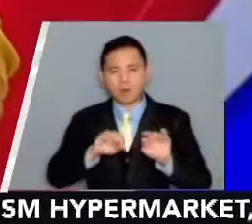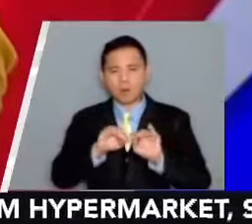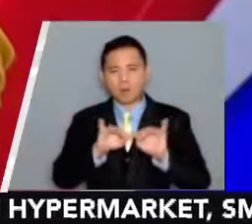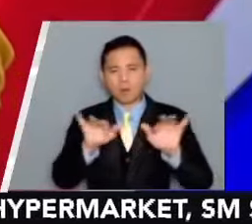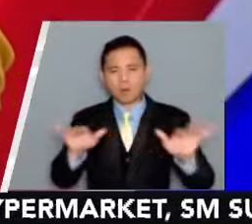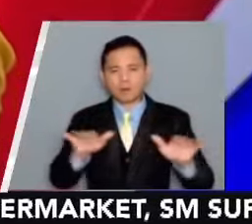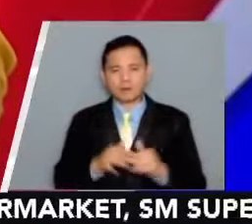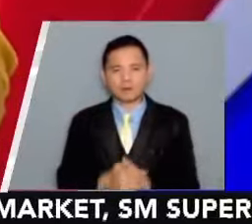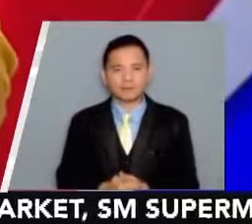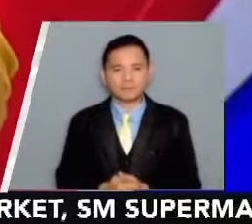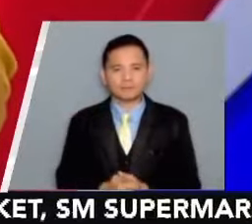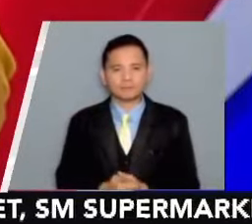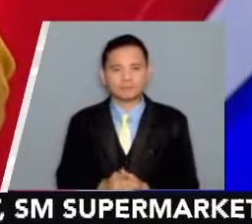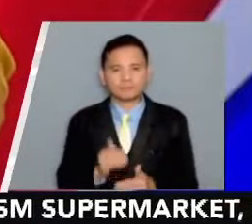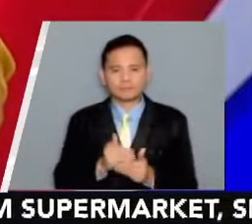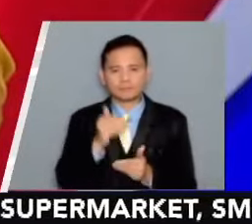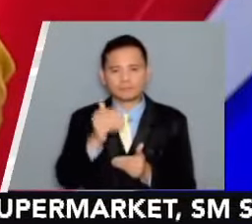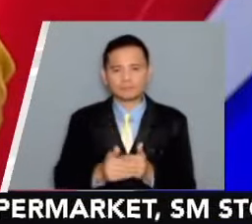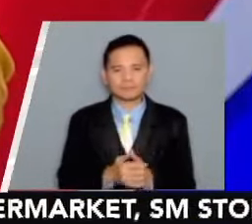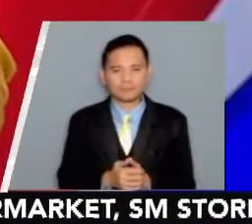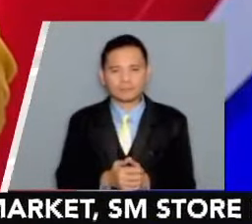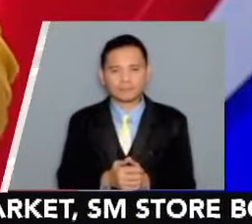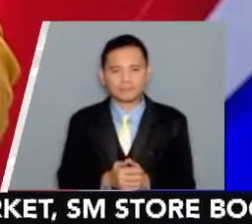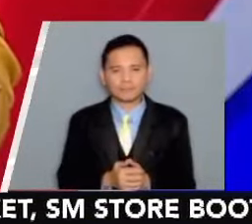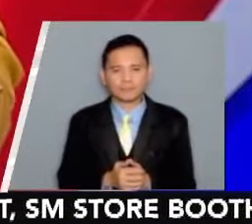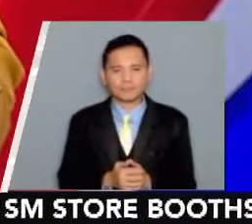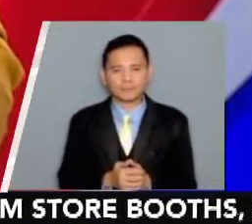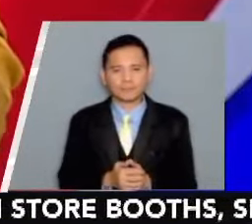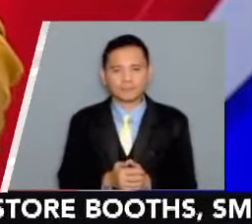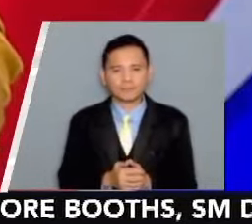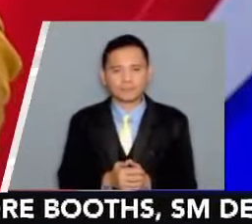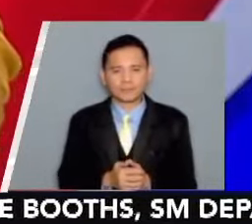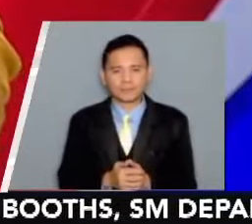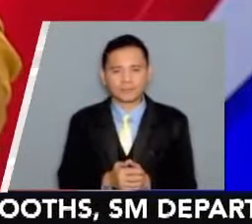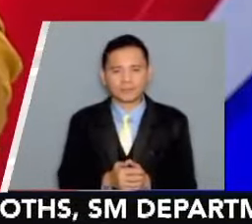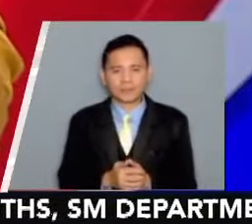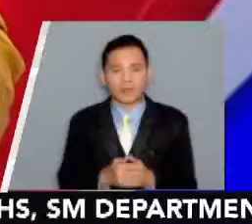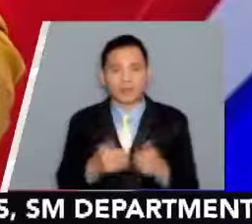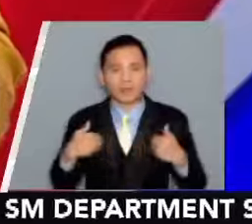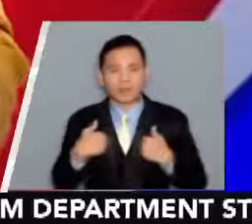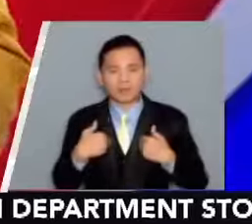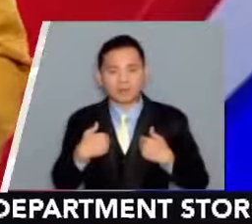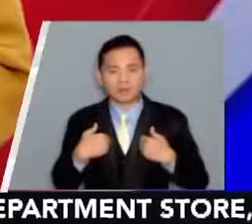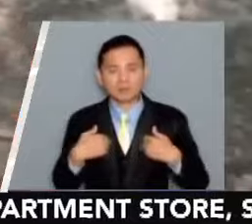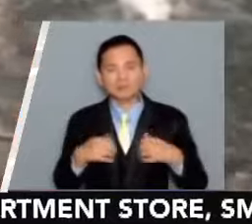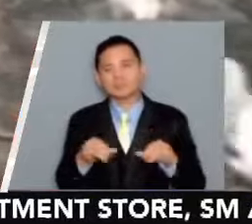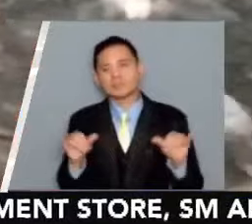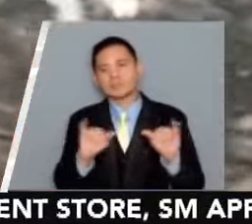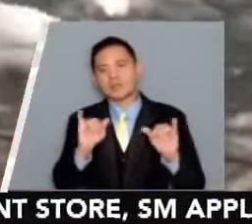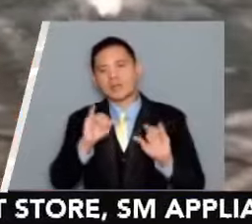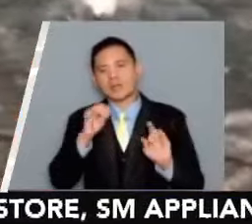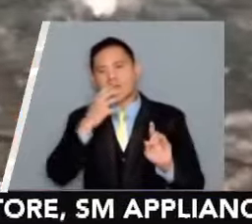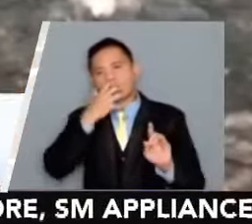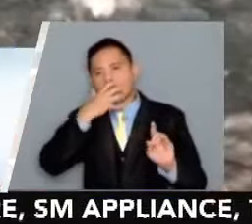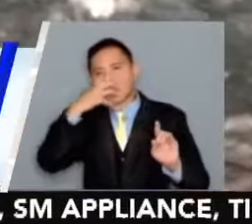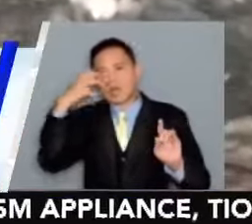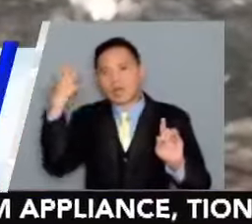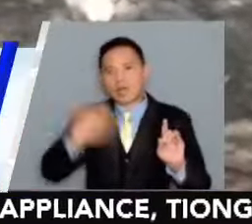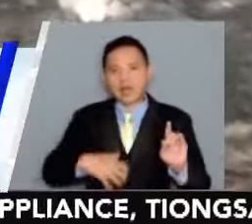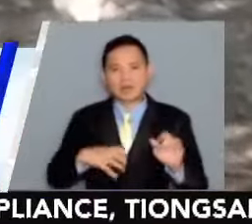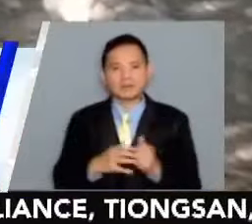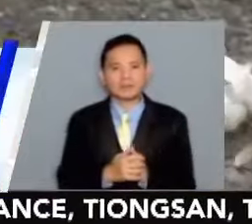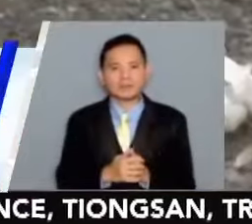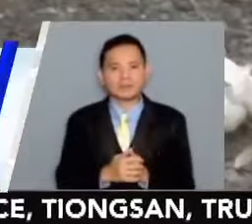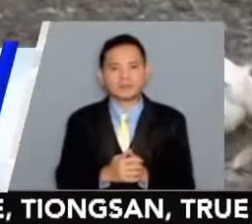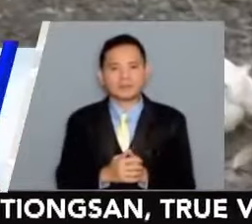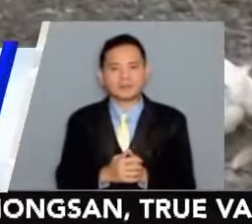Hindi lang tao at mga pananim, kundi pati na rin ang mga alagang hayop apektado ng matinding init. Sa Barangay Sinawal, sa General